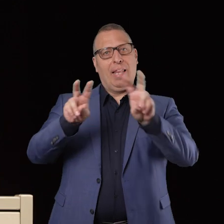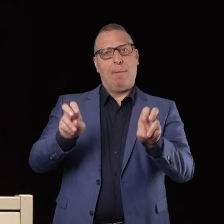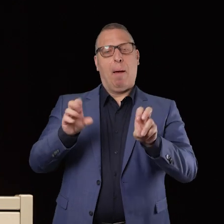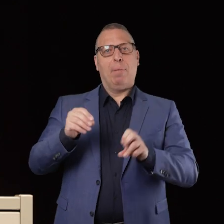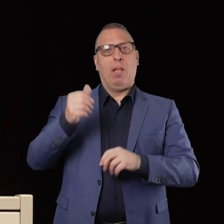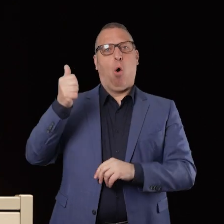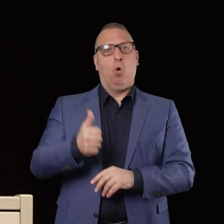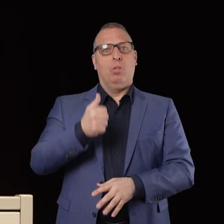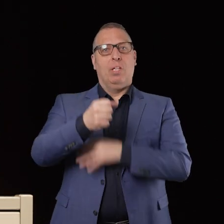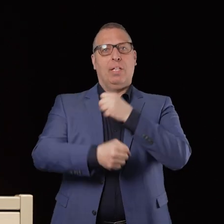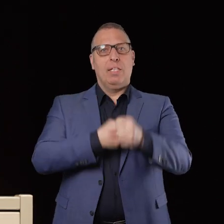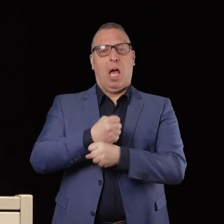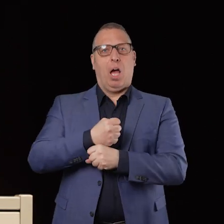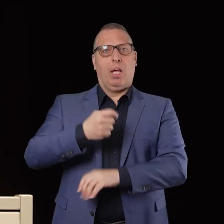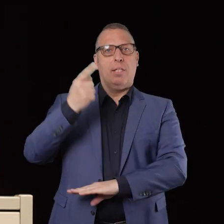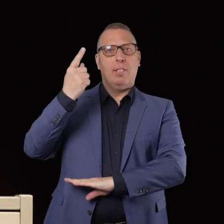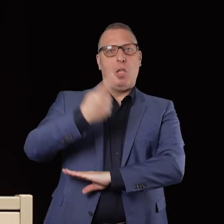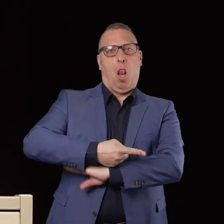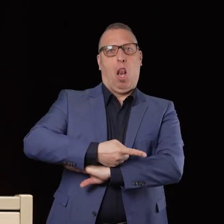Zusammenhang mit dem 100-jährigen